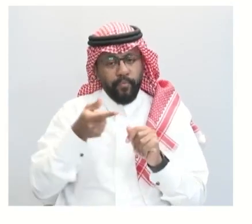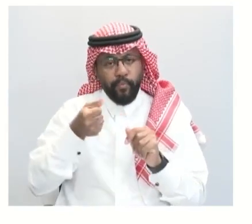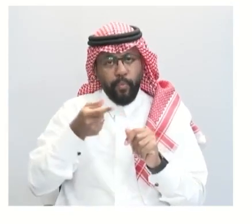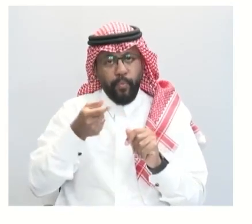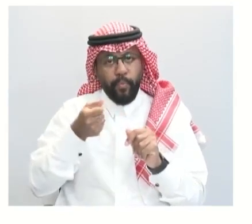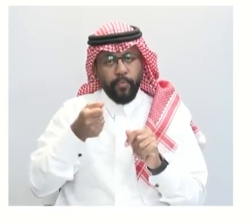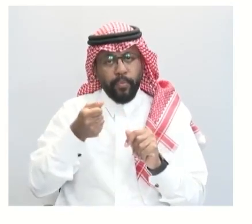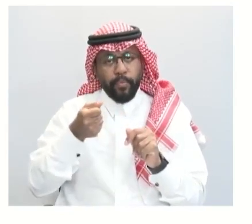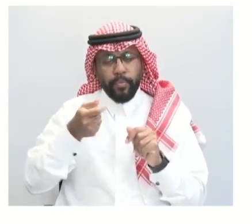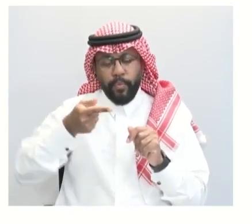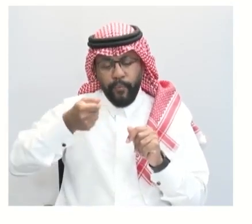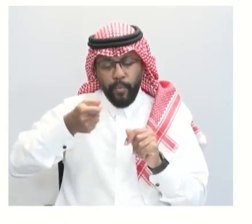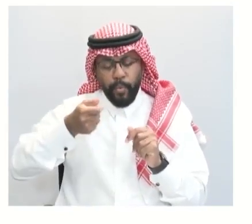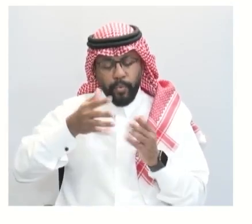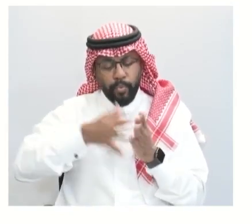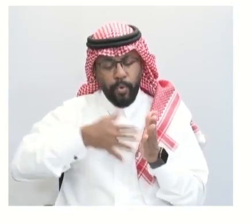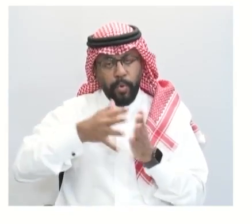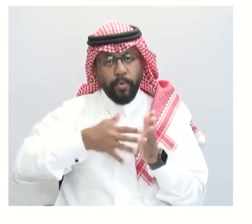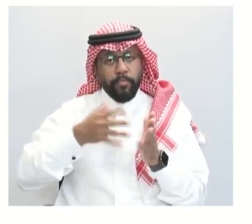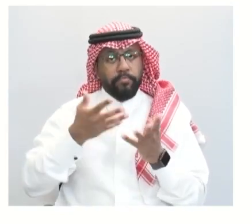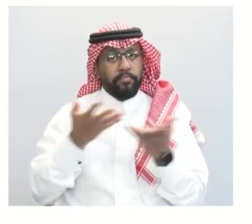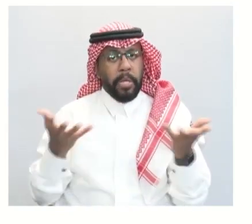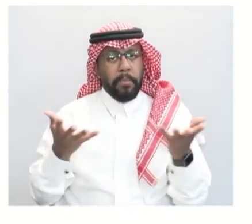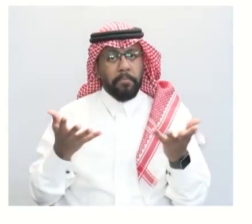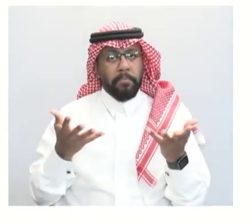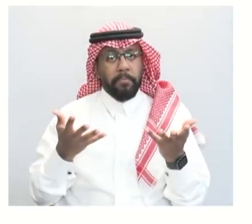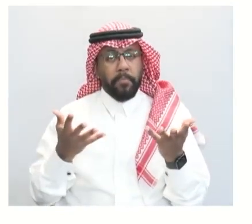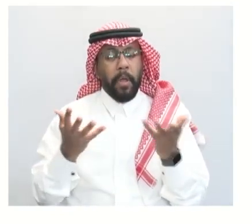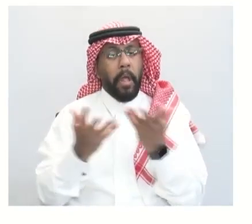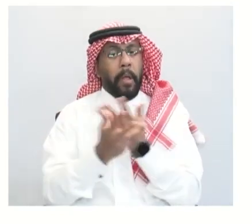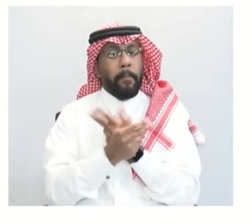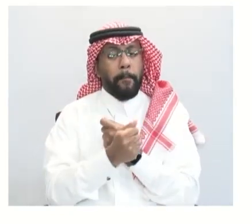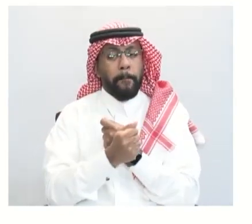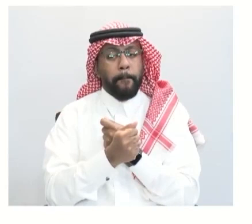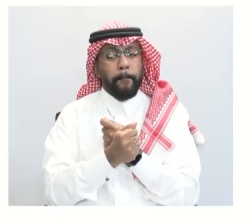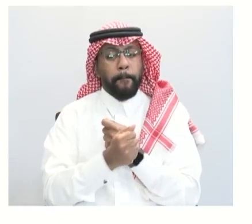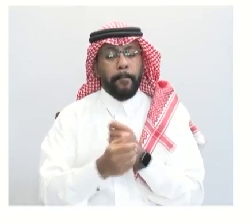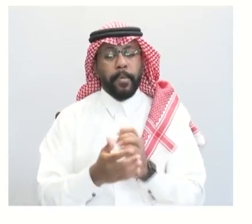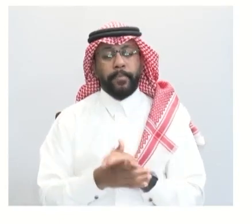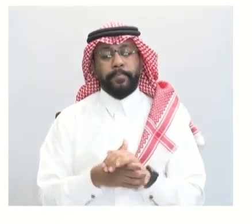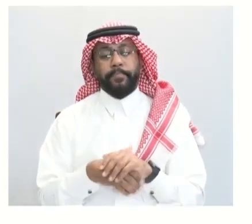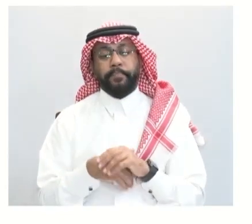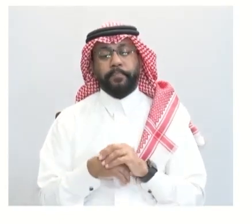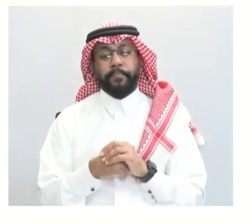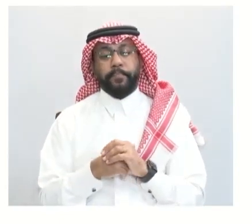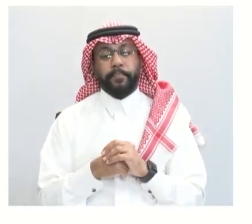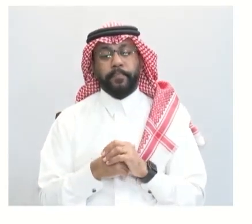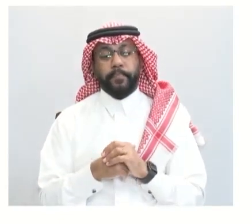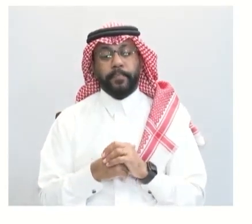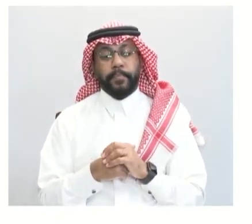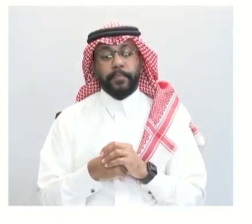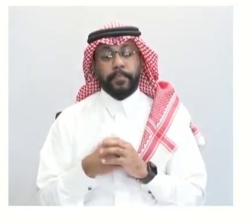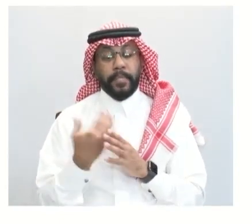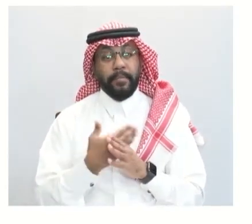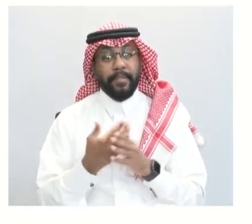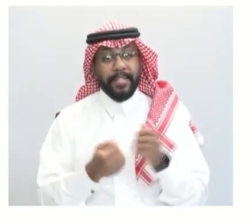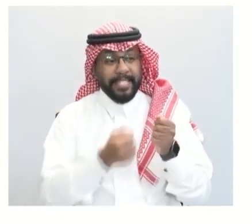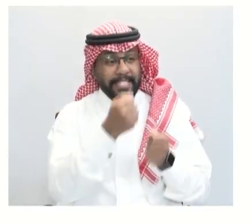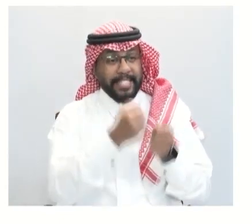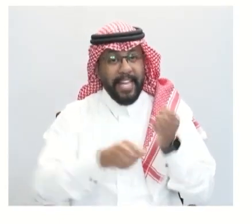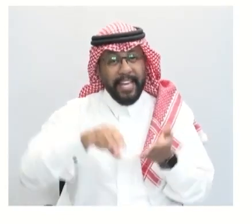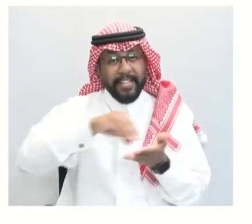النقديه لاجل قيمتها هل يكفي مجموعه المجموعه لاشتري الشيء المبين في